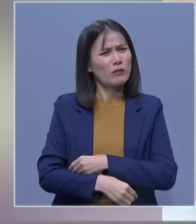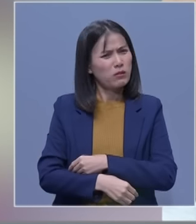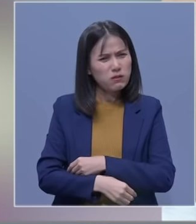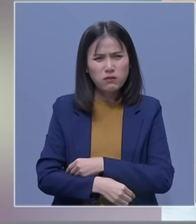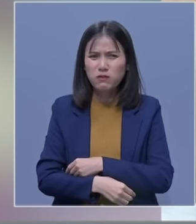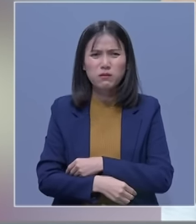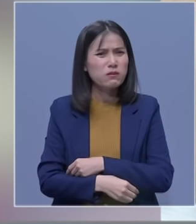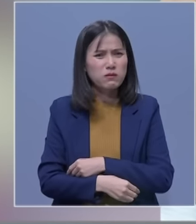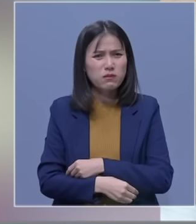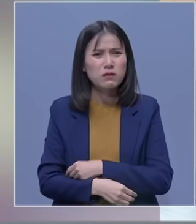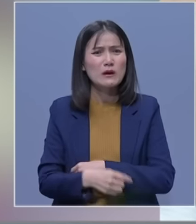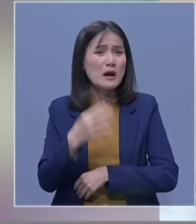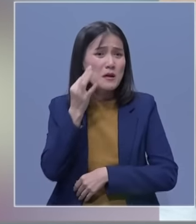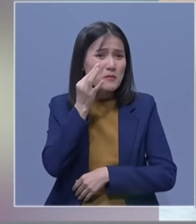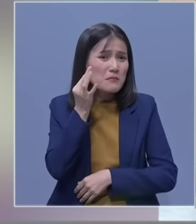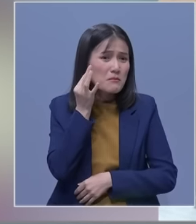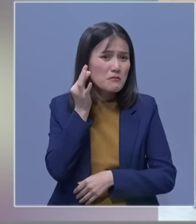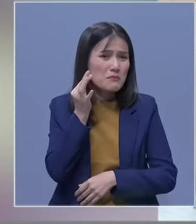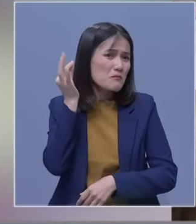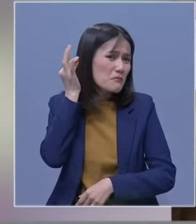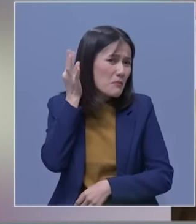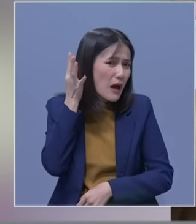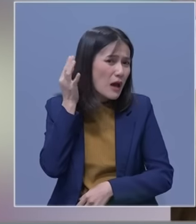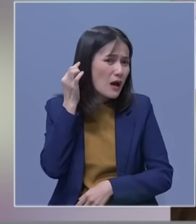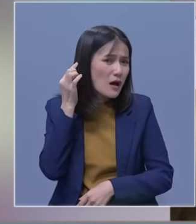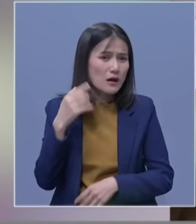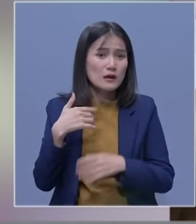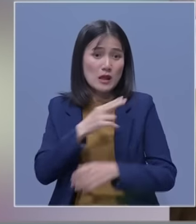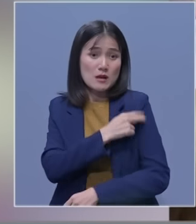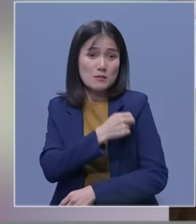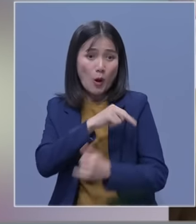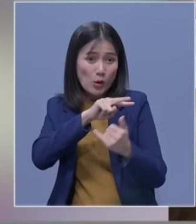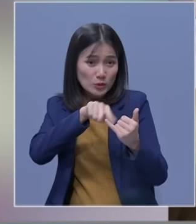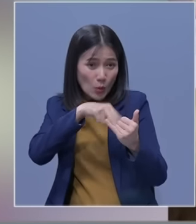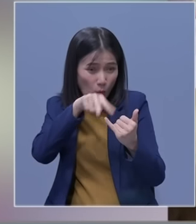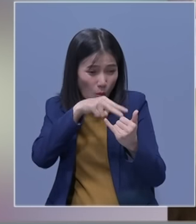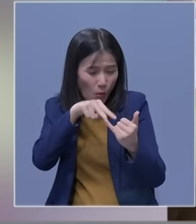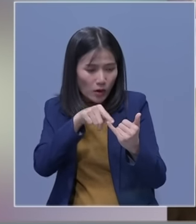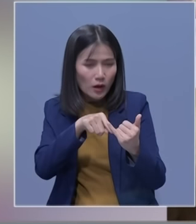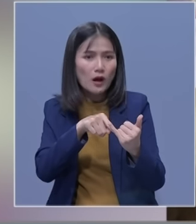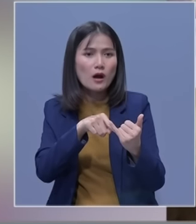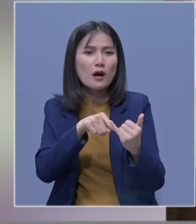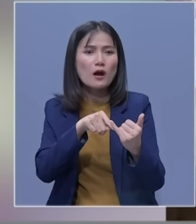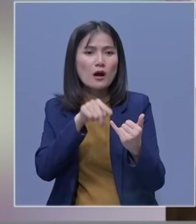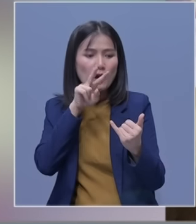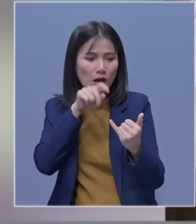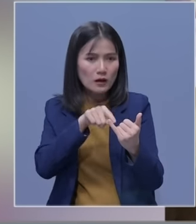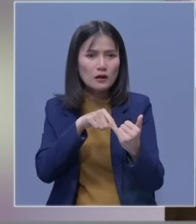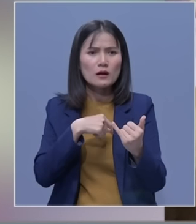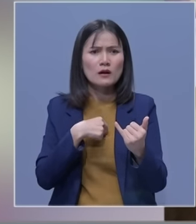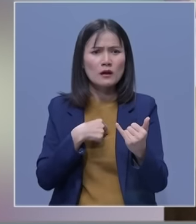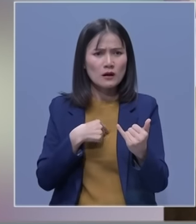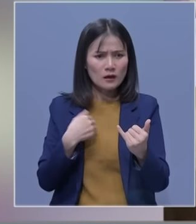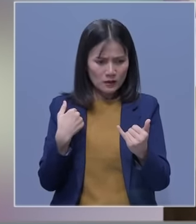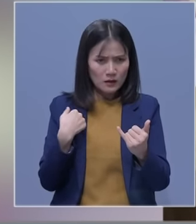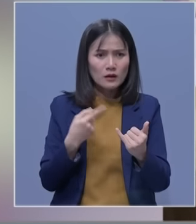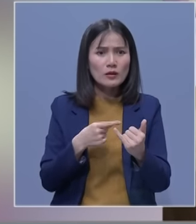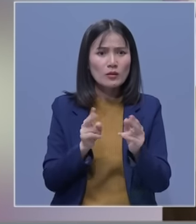ใจก็คือว่าคุณหมอตรวจร่างกายน้องอย่างละเอียดปรากฏว่าพบว่าน้องมีร่องรอยถูกล่วงละเมิดทางเพศด้วยนะค